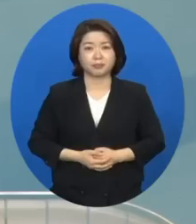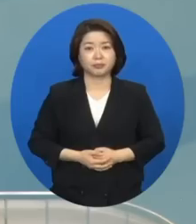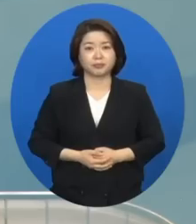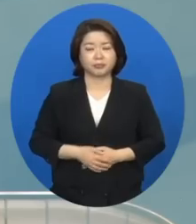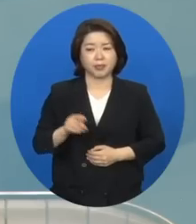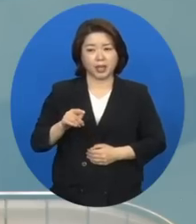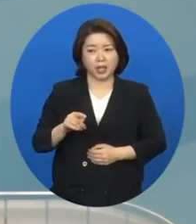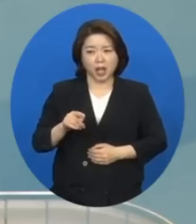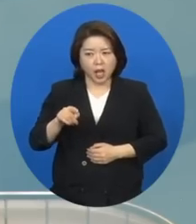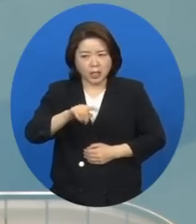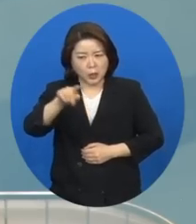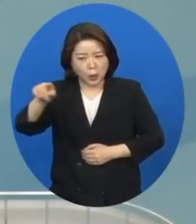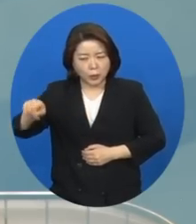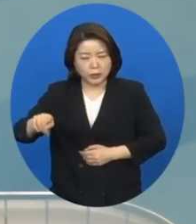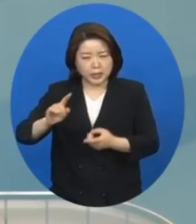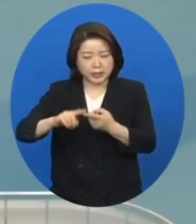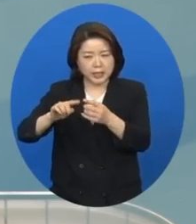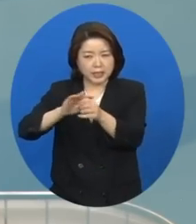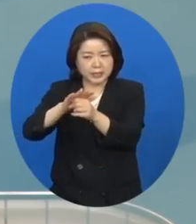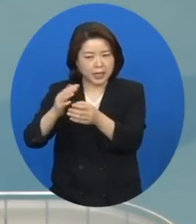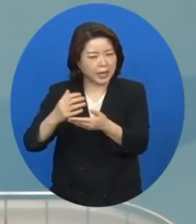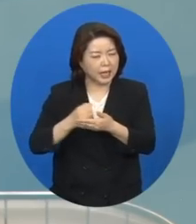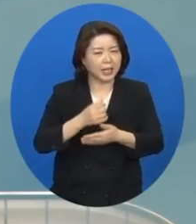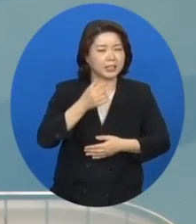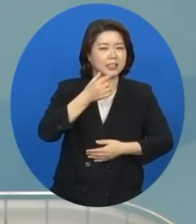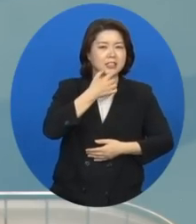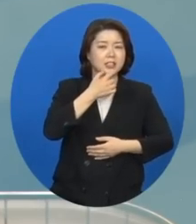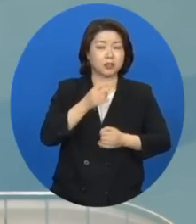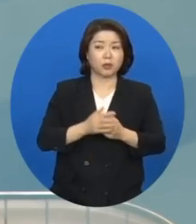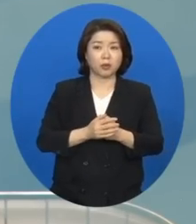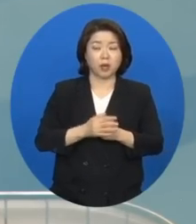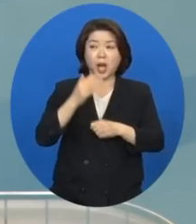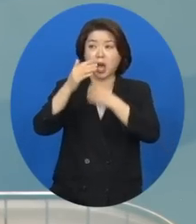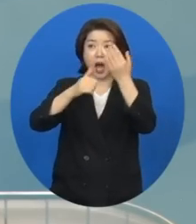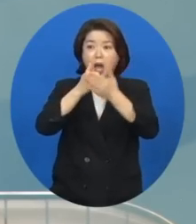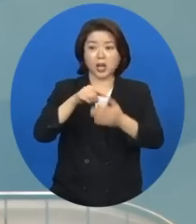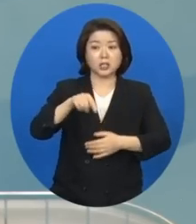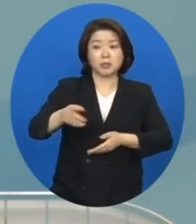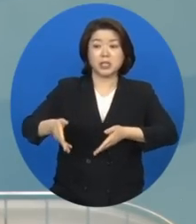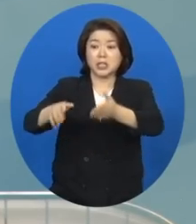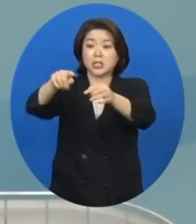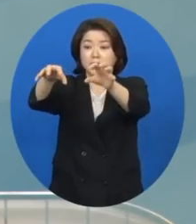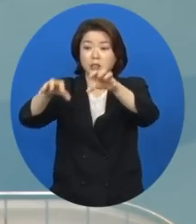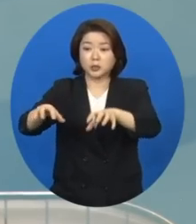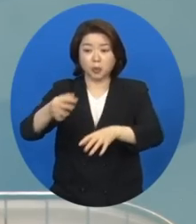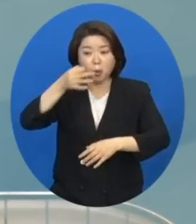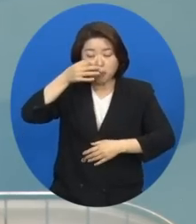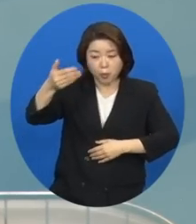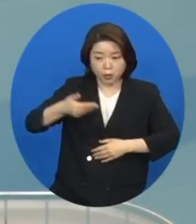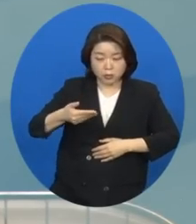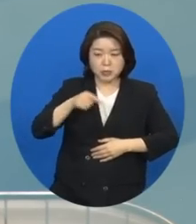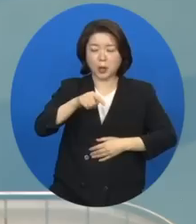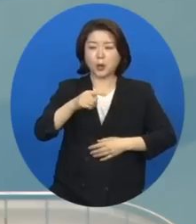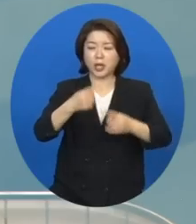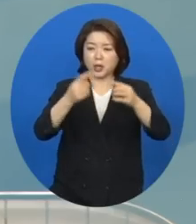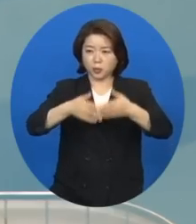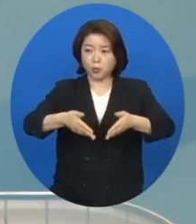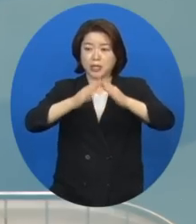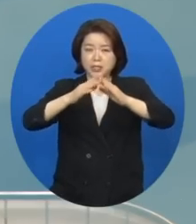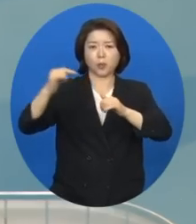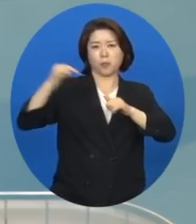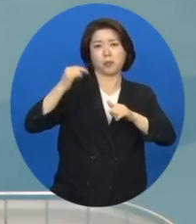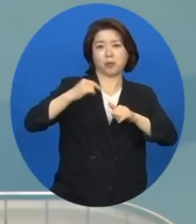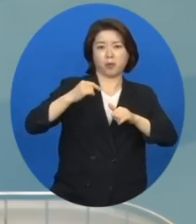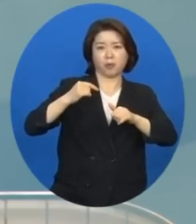갖고 싶지 않았어요. 주님께서 그것을 보여주시면서 교회를 세우셨습니다. 그러면서 주님께서 저에게